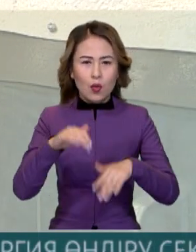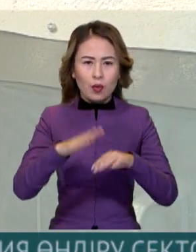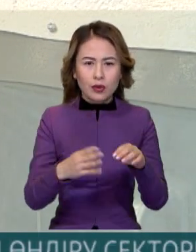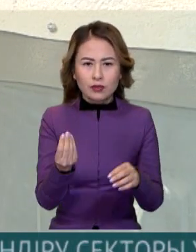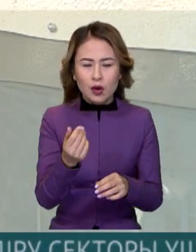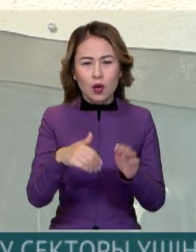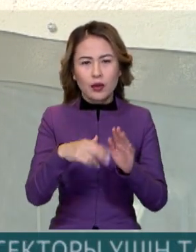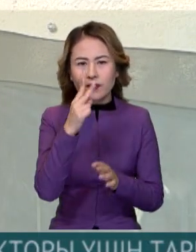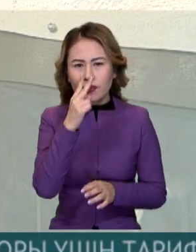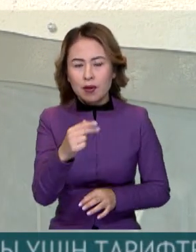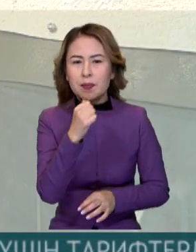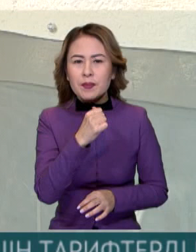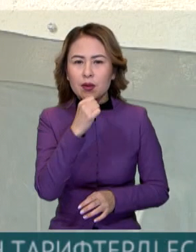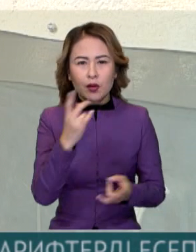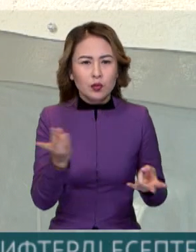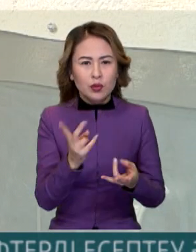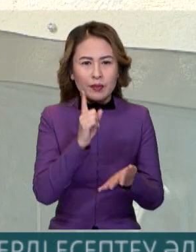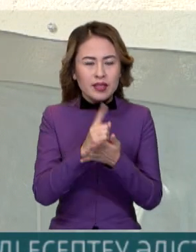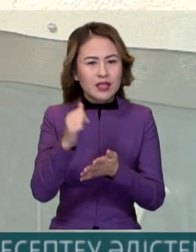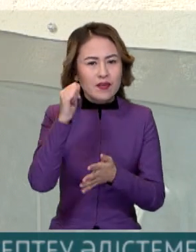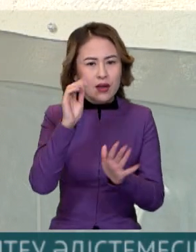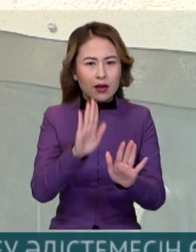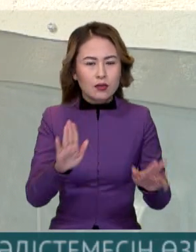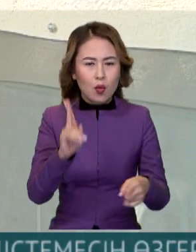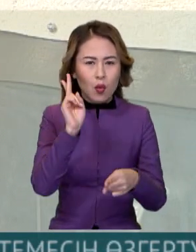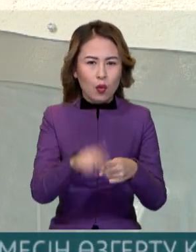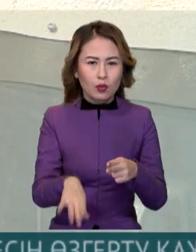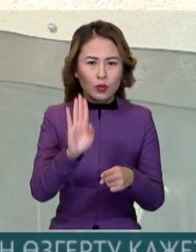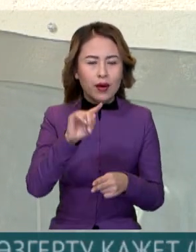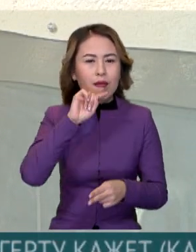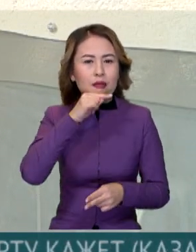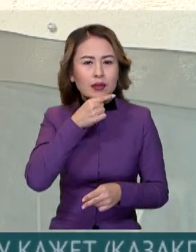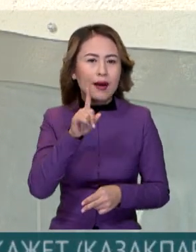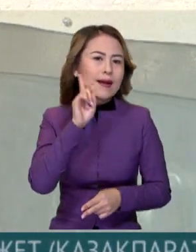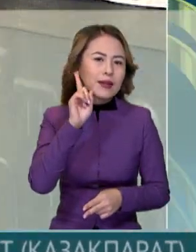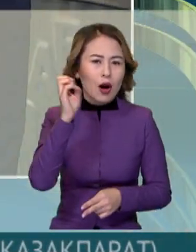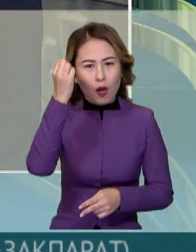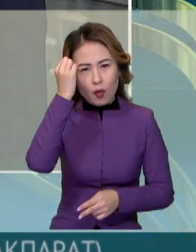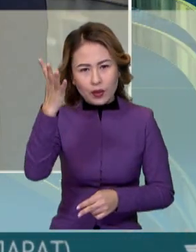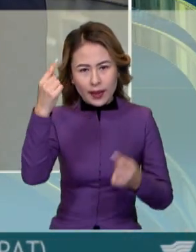сынап көрген дұрыс. Көрме өз жұмысын ертең аяқтайды. Онда қалалық экономикадағы жасыл